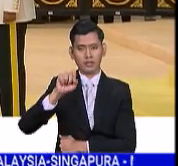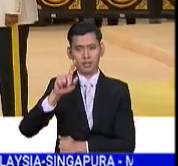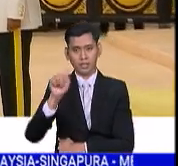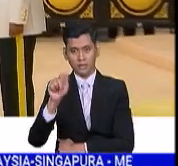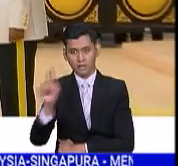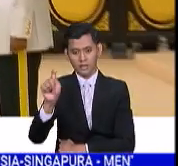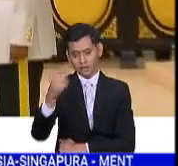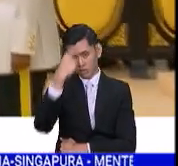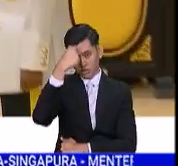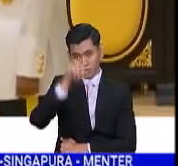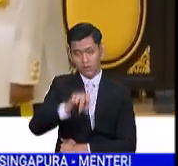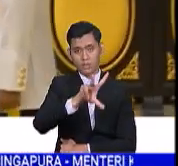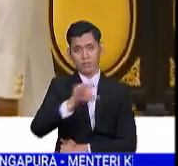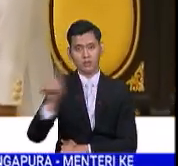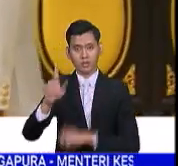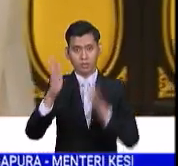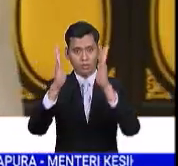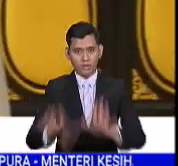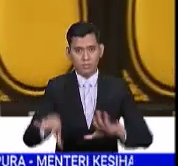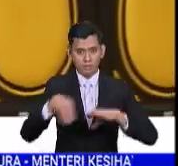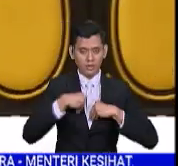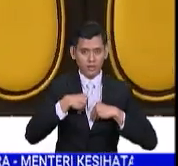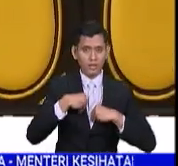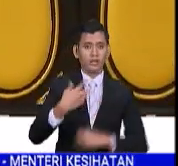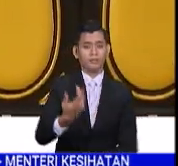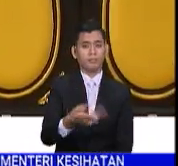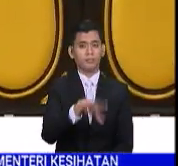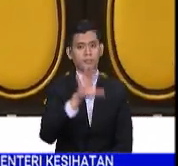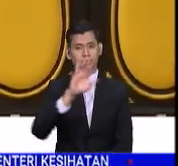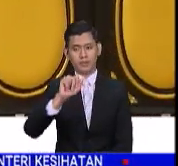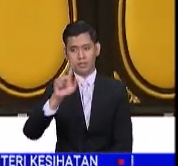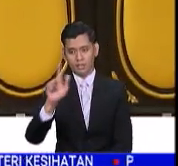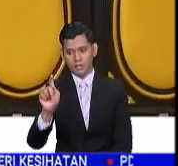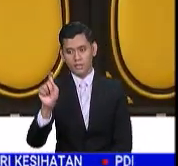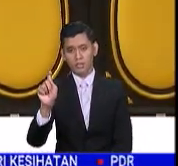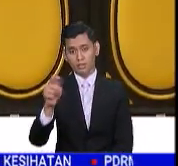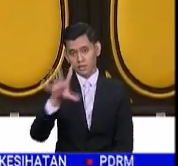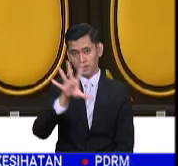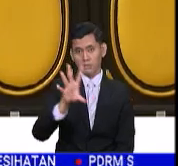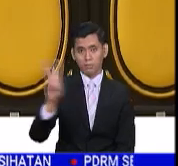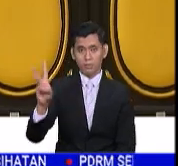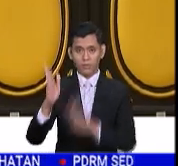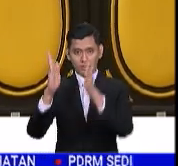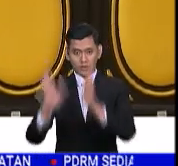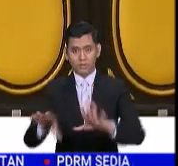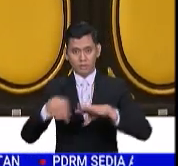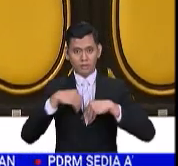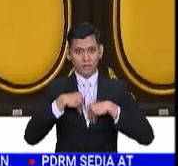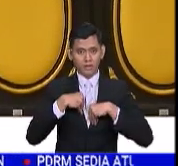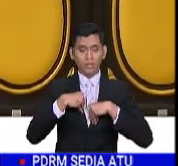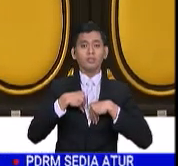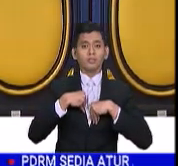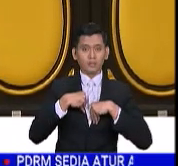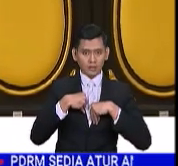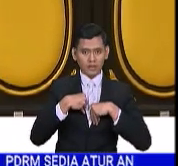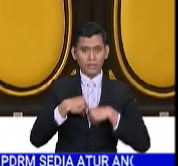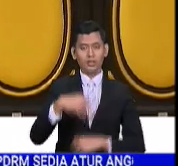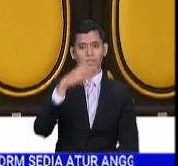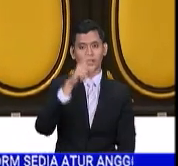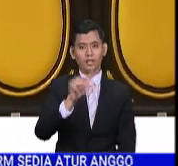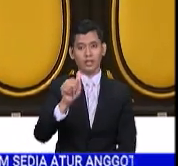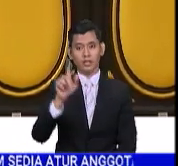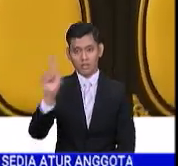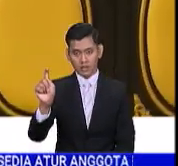kepada 31 penerima pahlawan angkatan tonjok piety 56 penerima kesat Agatha